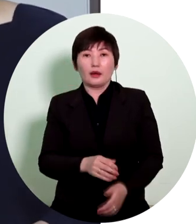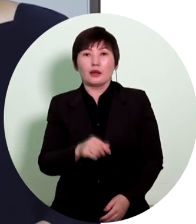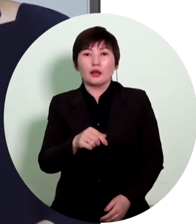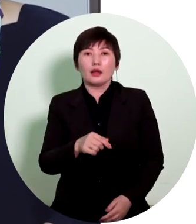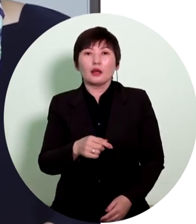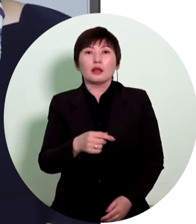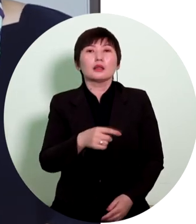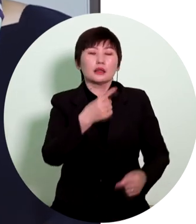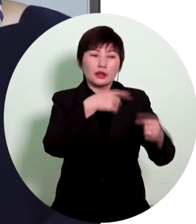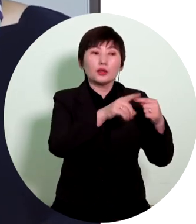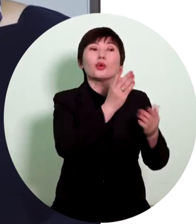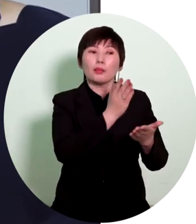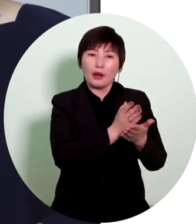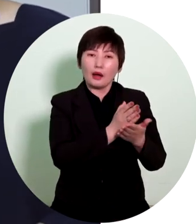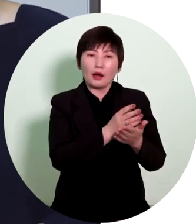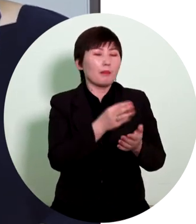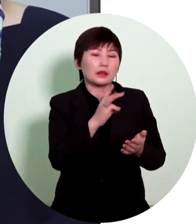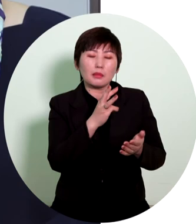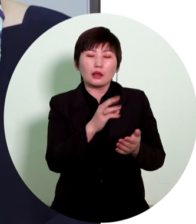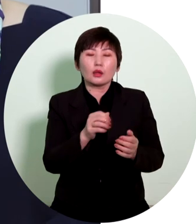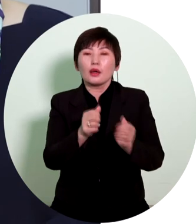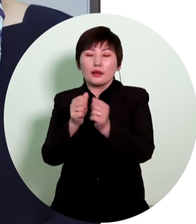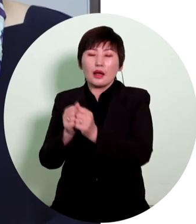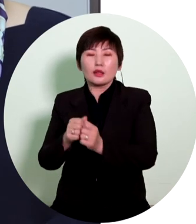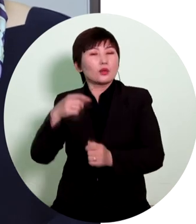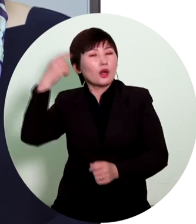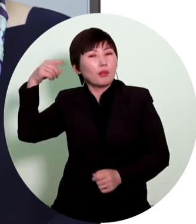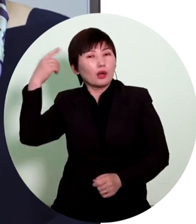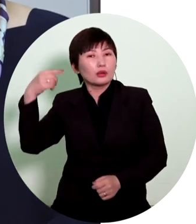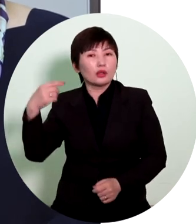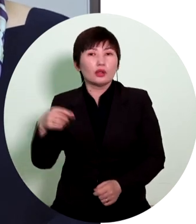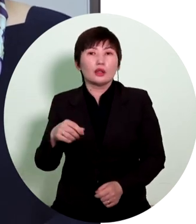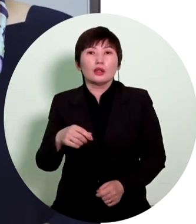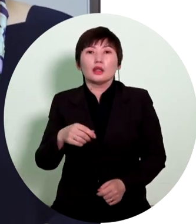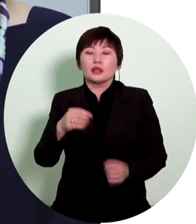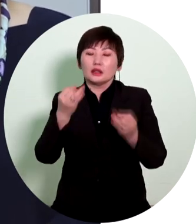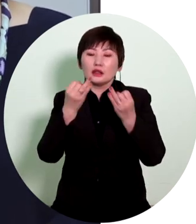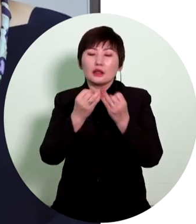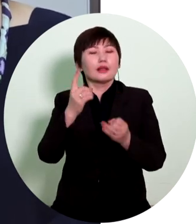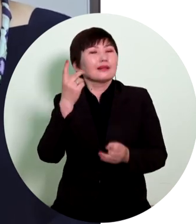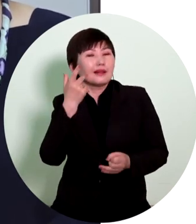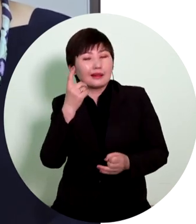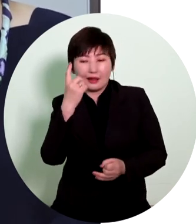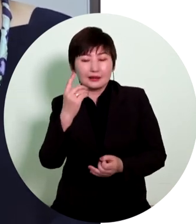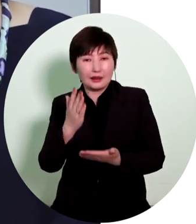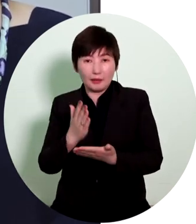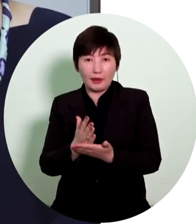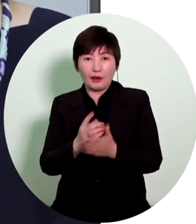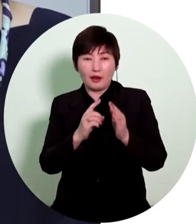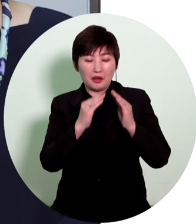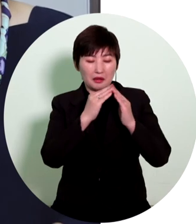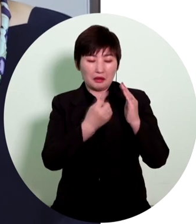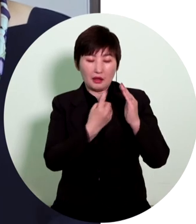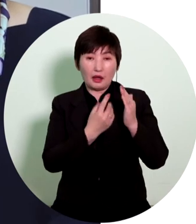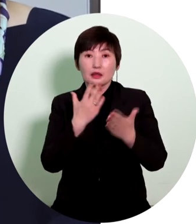зэрэгцээгээр бас анги хамт олноо өгөөлөх, хүүхдүүд зарим нэгэн гэртээ ганцаараа цагийг өнгөрөөлөх, мөн зарим нэгэн